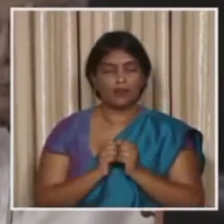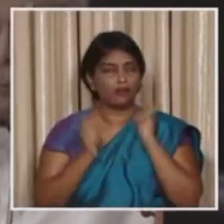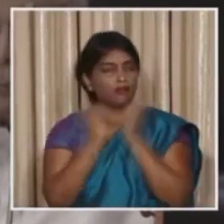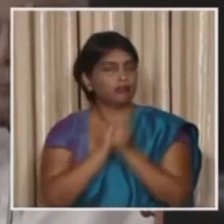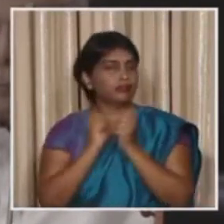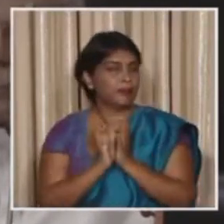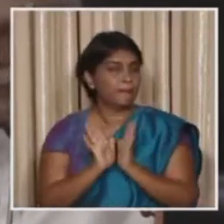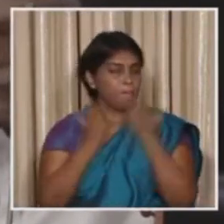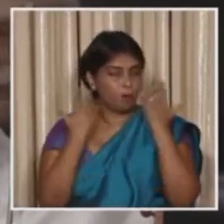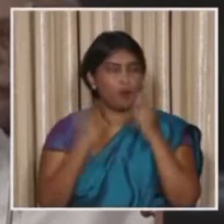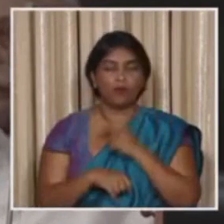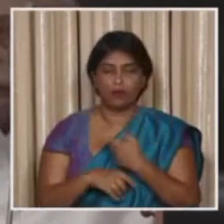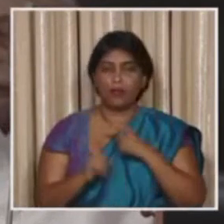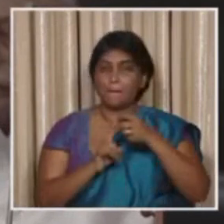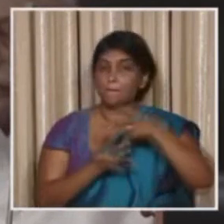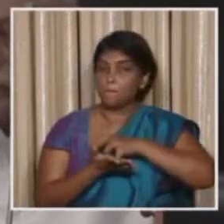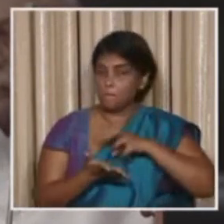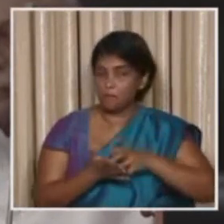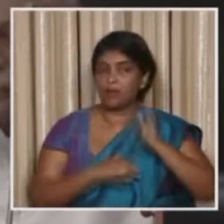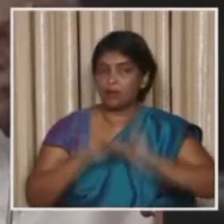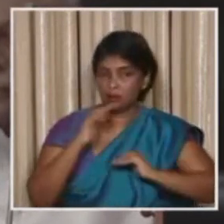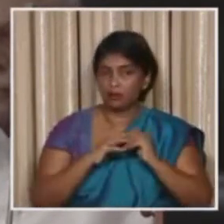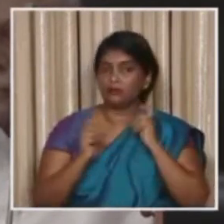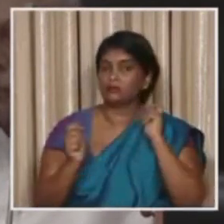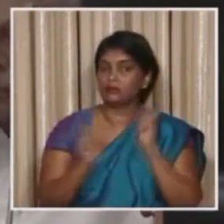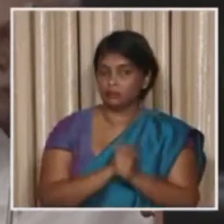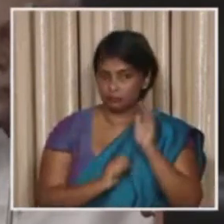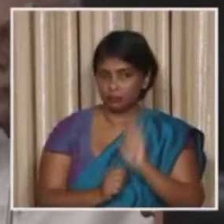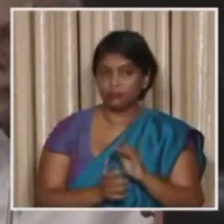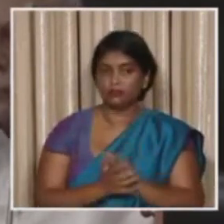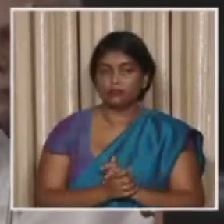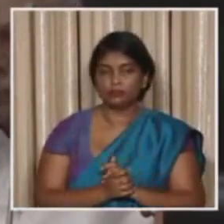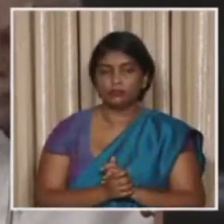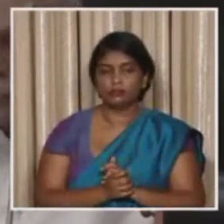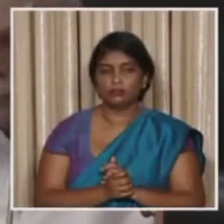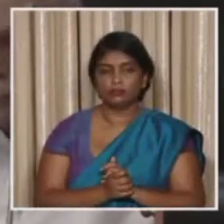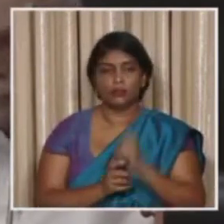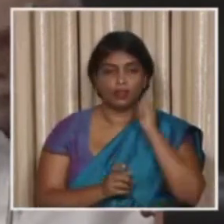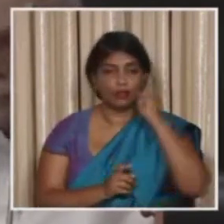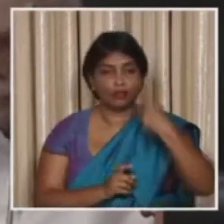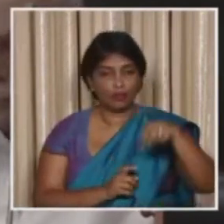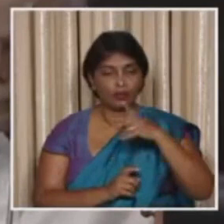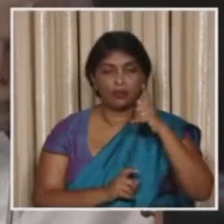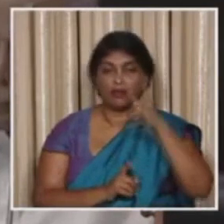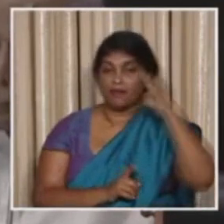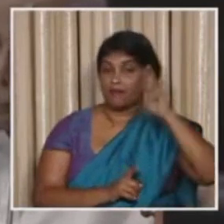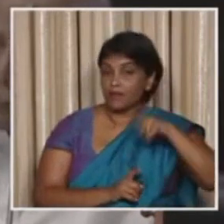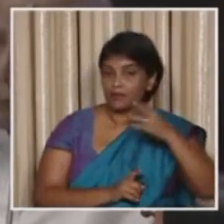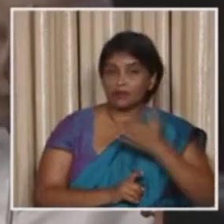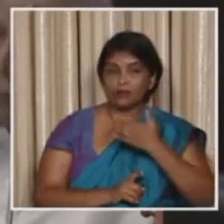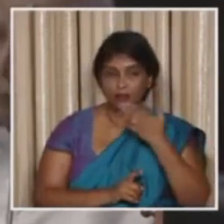පිරීමයි. පළාත් සභා සම්බන්ධයෙන් අප මේ ක්‍රම වෙනස් කර සිදු යුතුයි. මහා ජනතාවට විශ්වාසය තැබිය